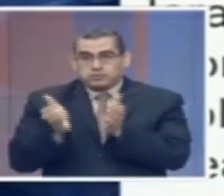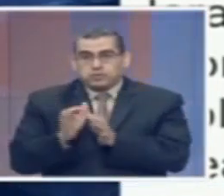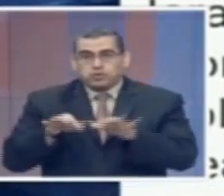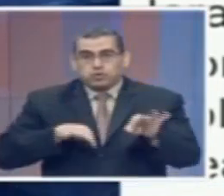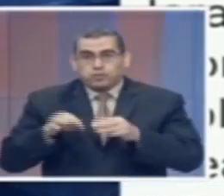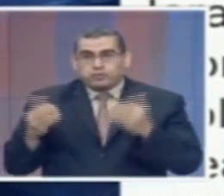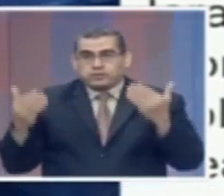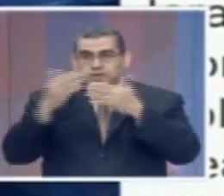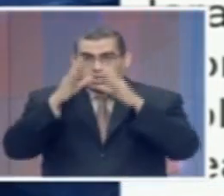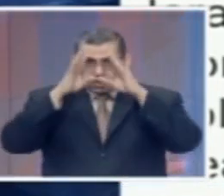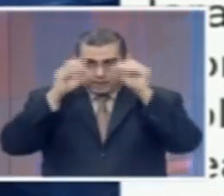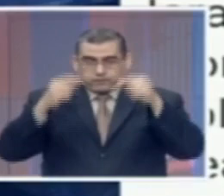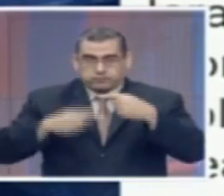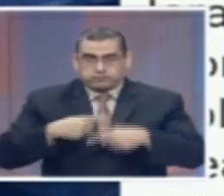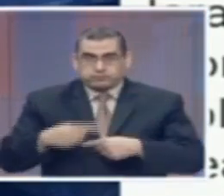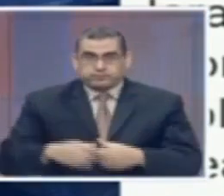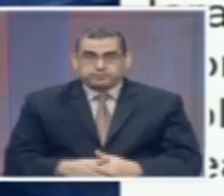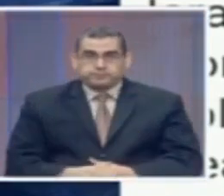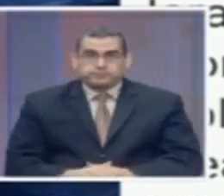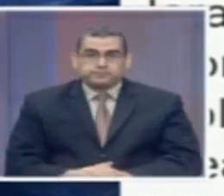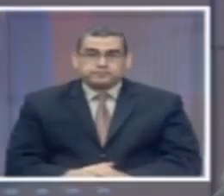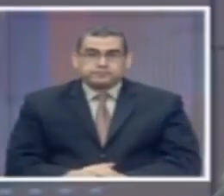بعثات دبلوماسية.